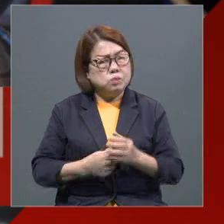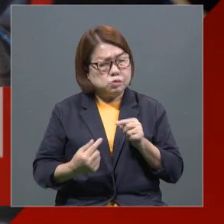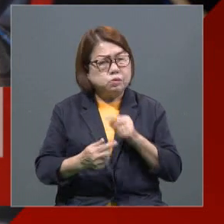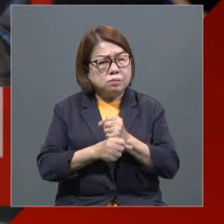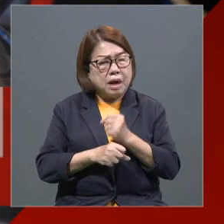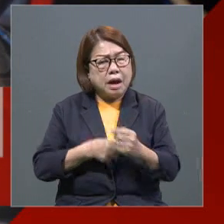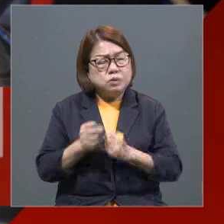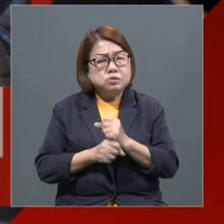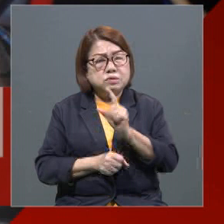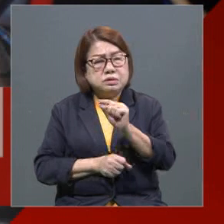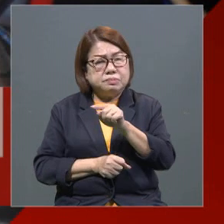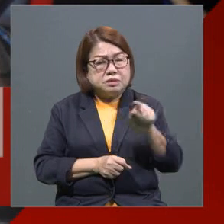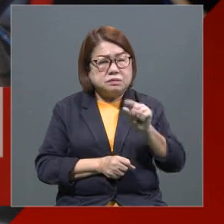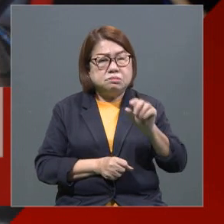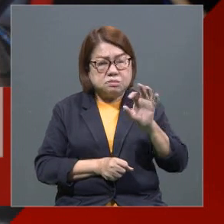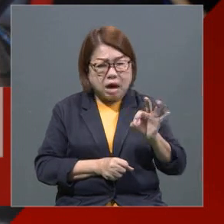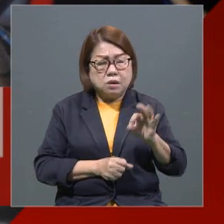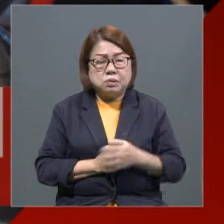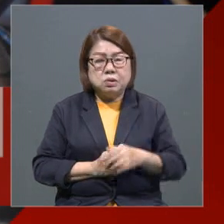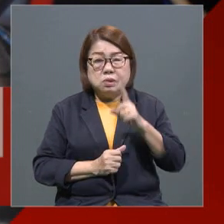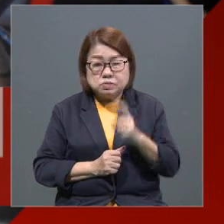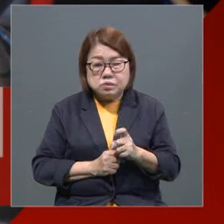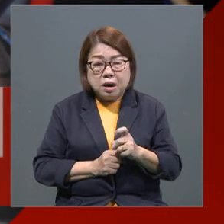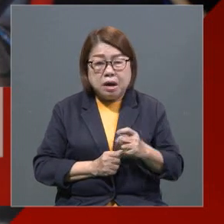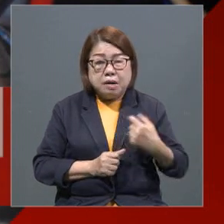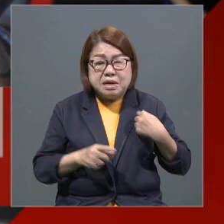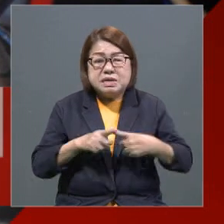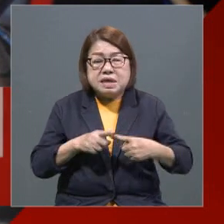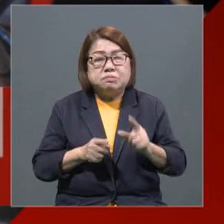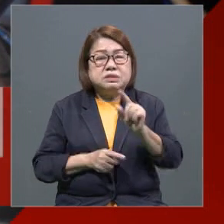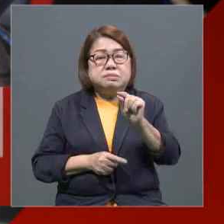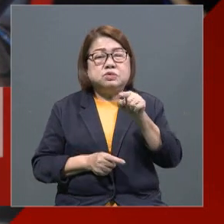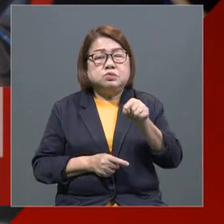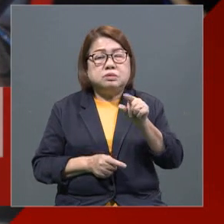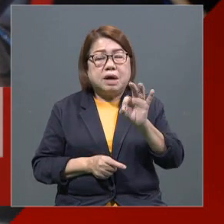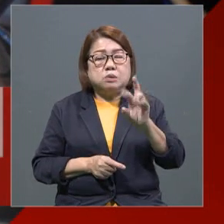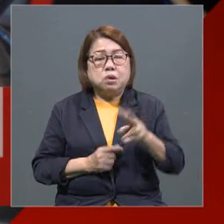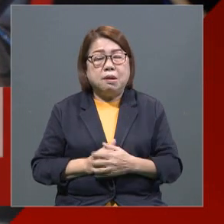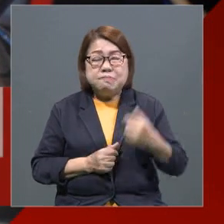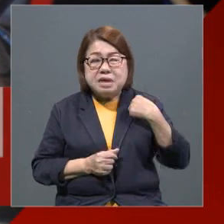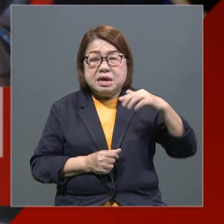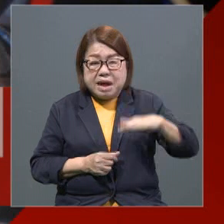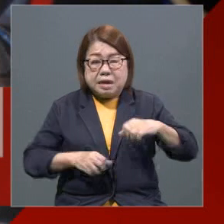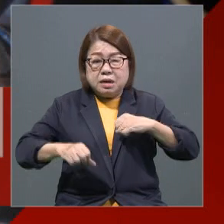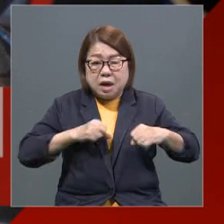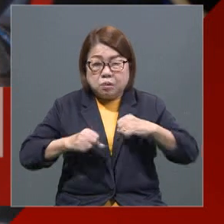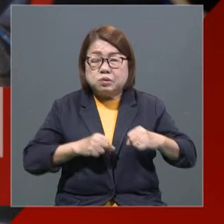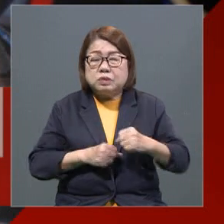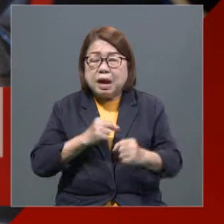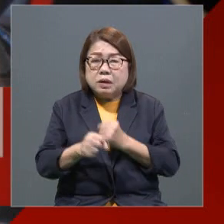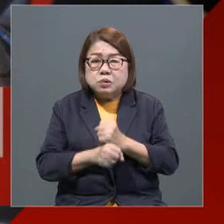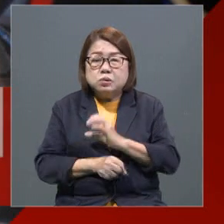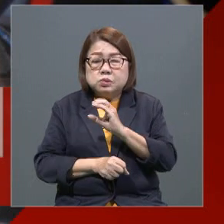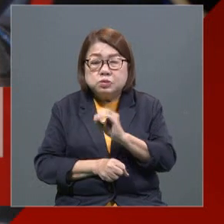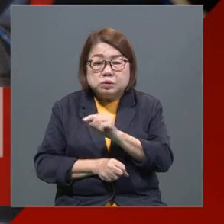อ่ะ 20-29ปีค่ะ 20.9 2%แล้วก็เป็นเด็กและเยาวชนเนี่ยนะคะไปจน